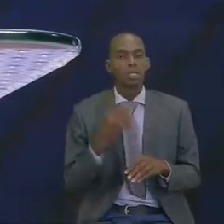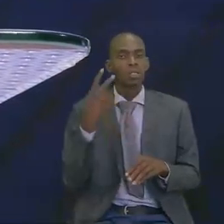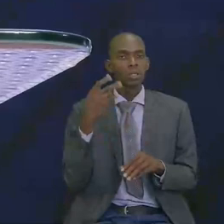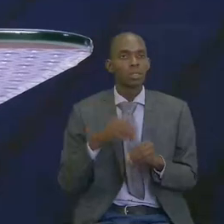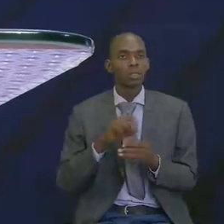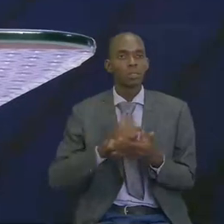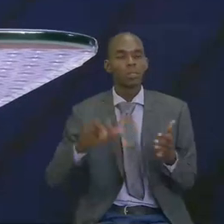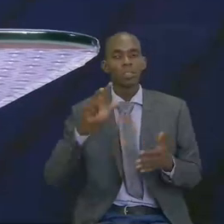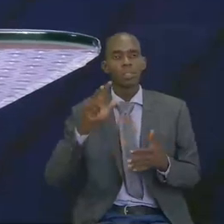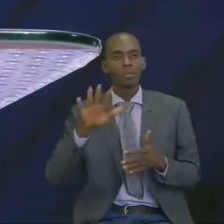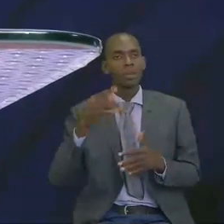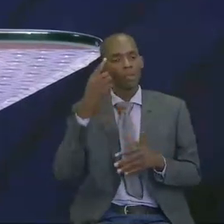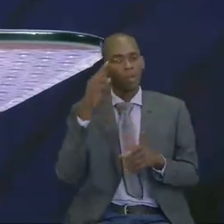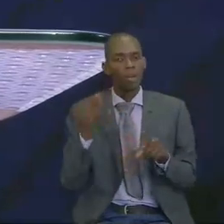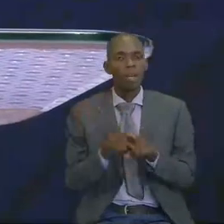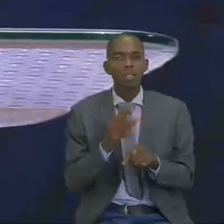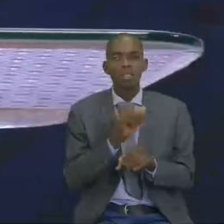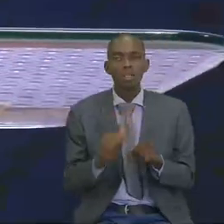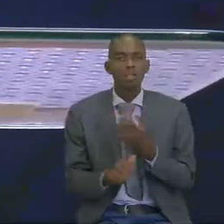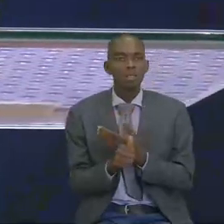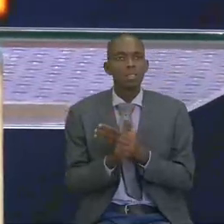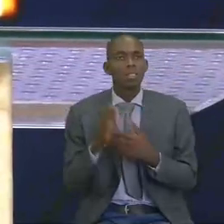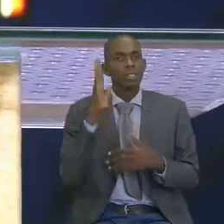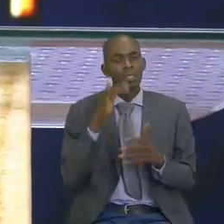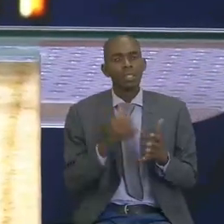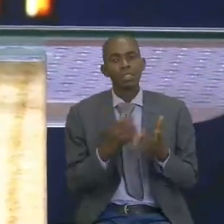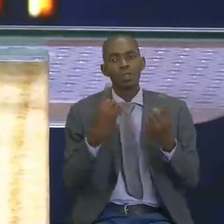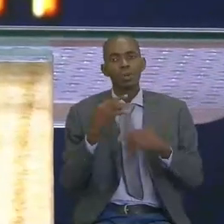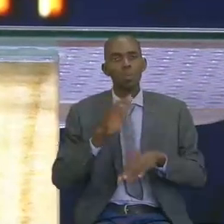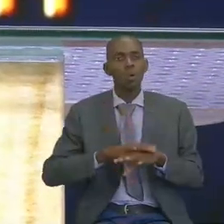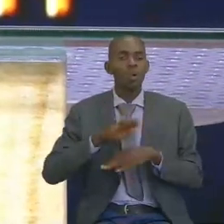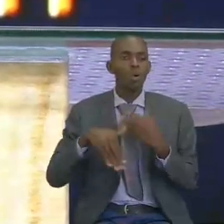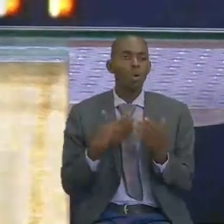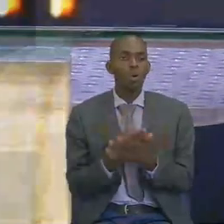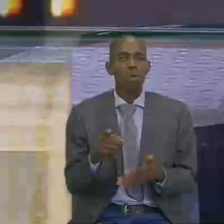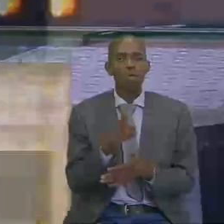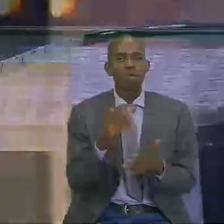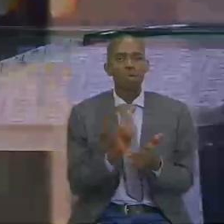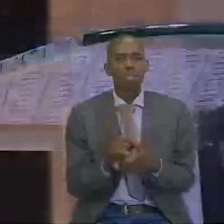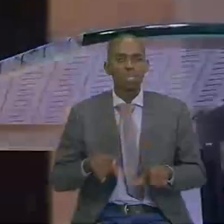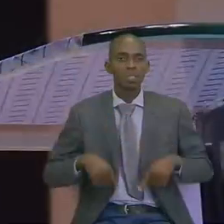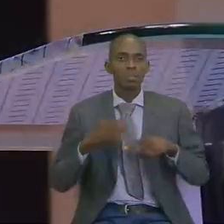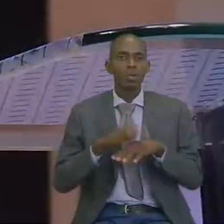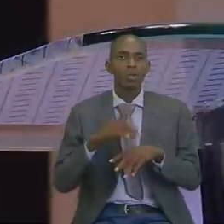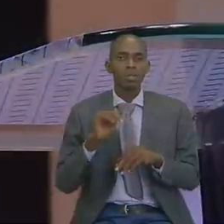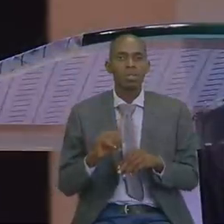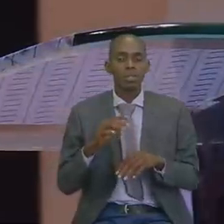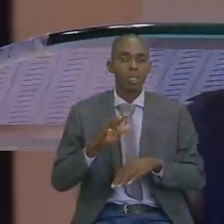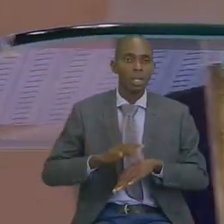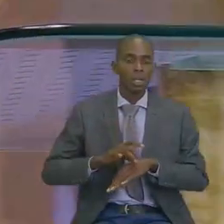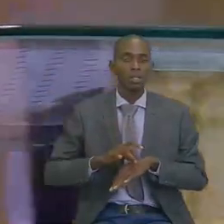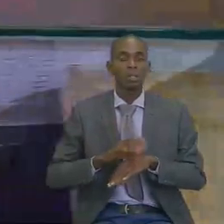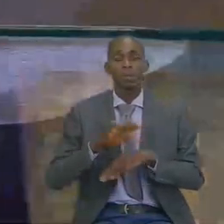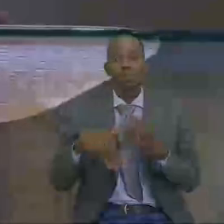nous dit, « Car il viendra comme un filet sur tous ceux qui habitent sur la face de